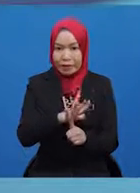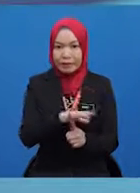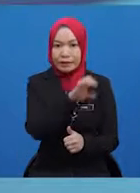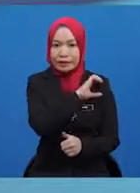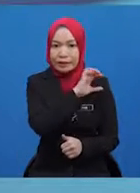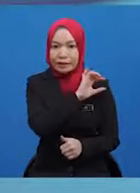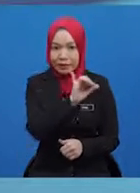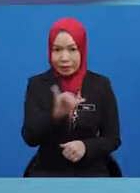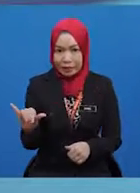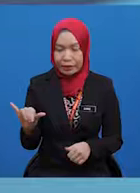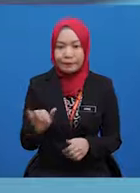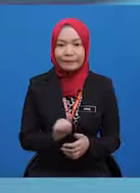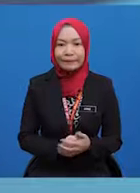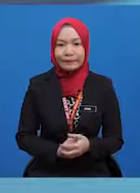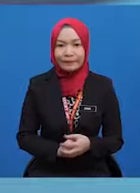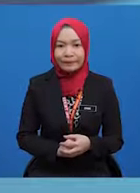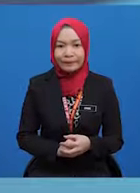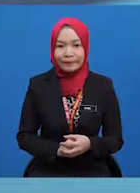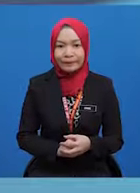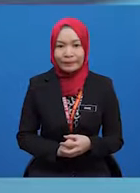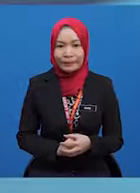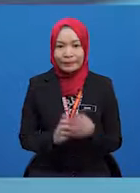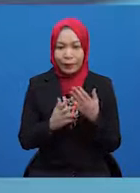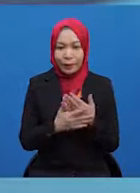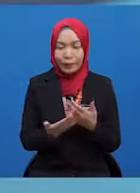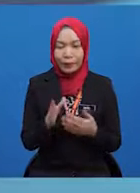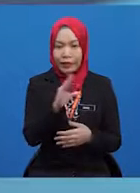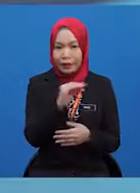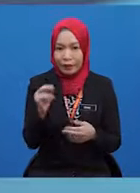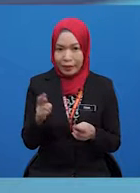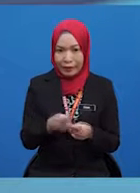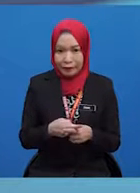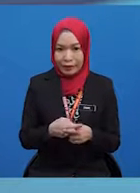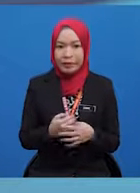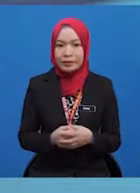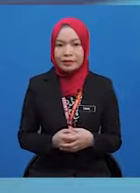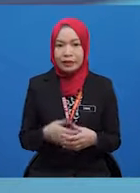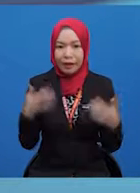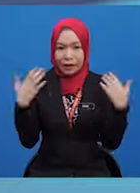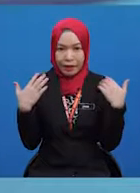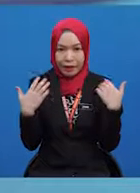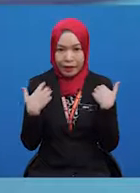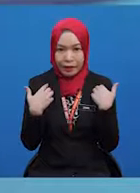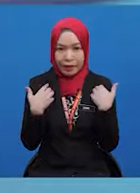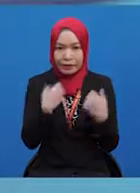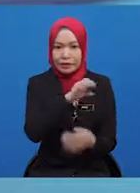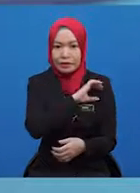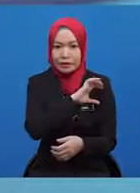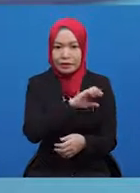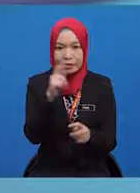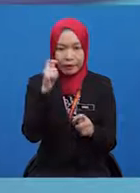yang berkesan ialah mudah dan ringkas, mempunyai identiti tepat